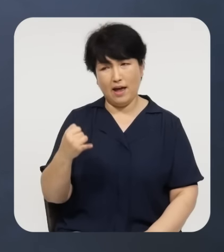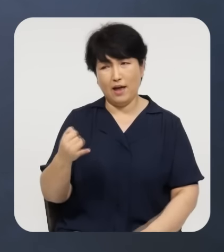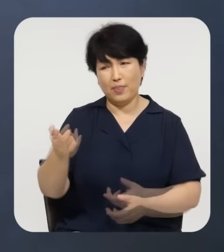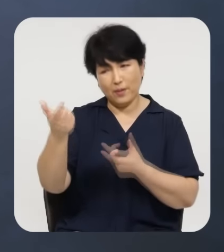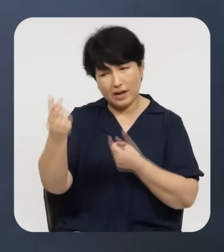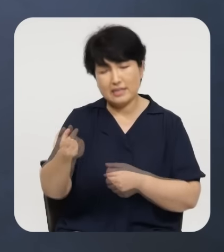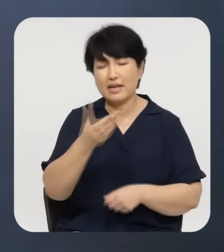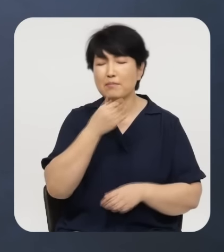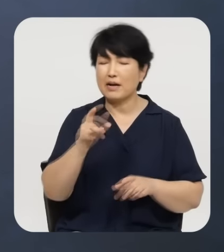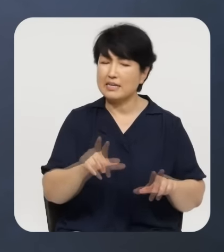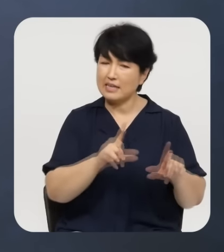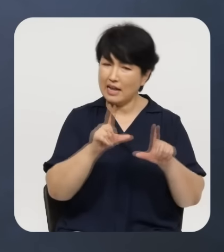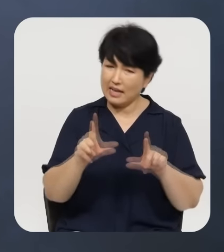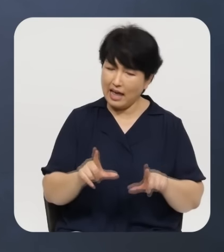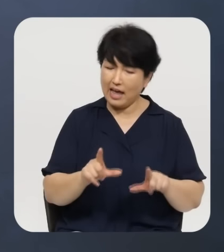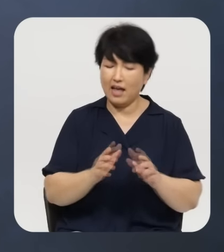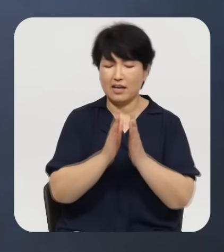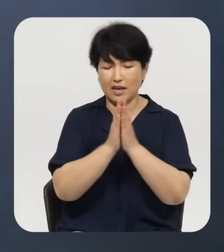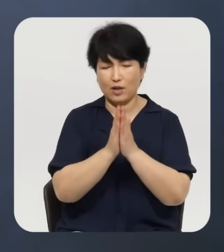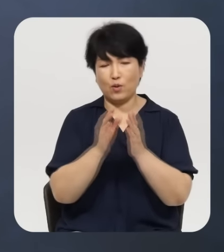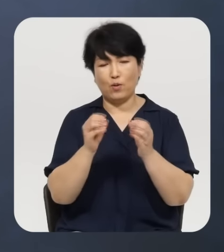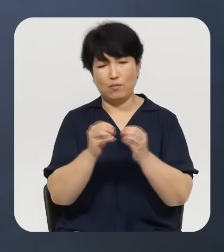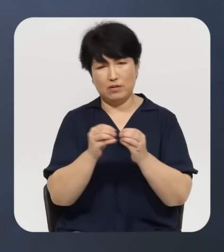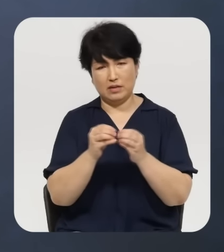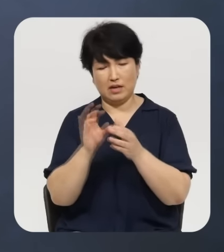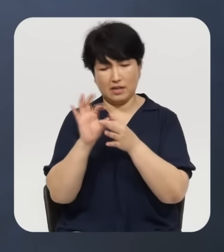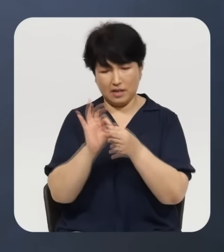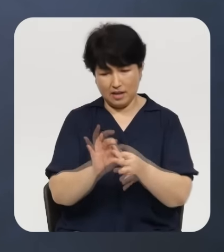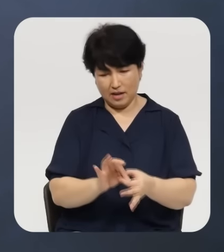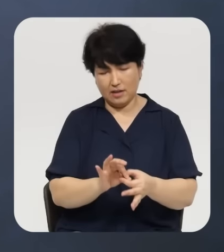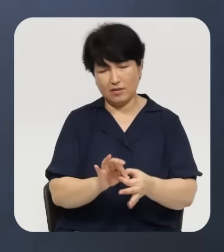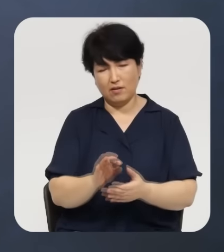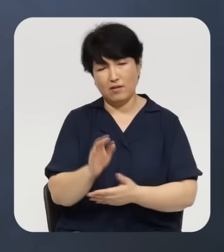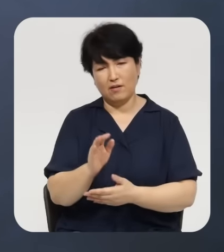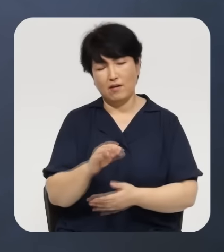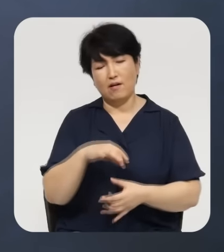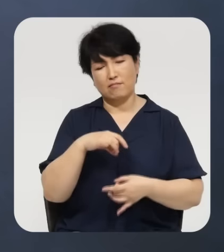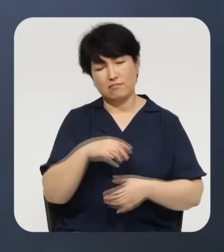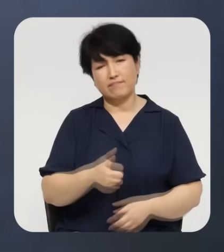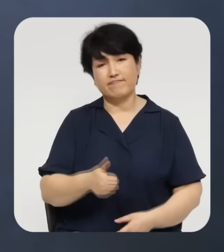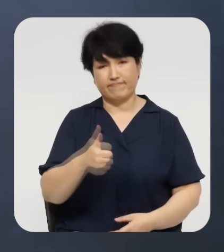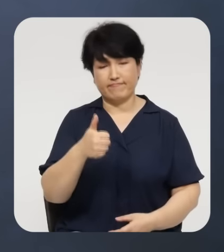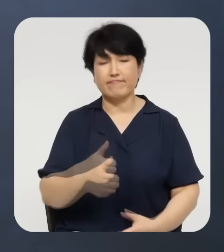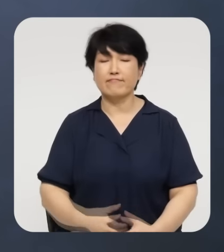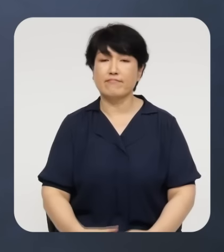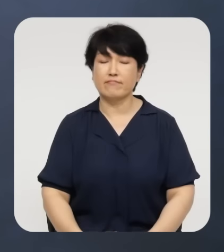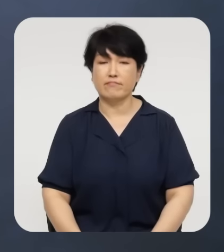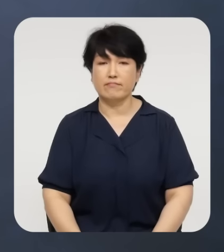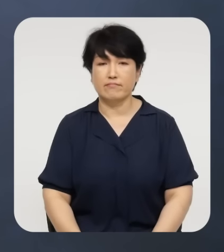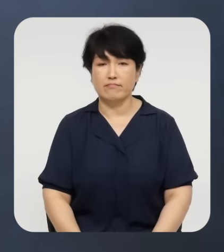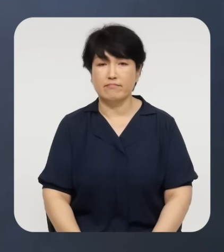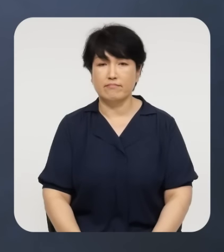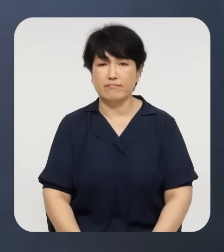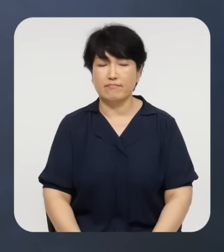살게. 이런 기도문을 가지고 기도하는 게 좋다.